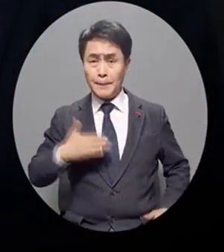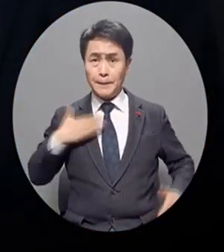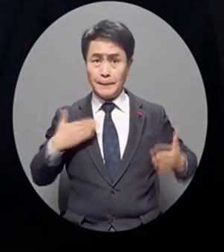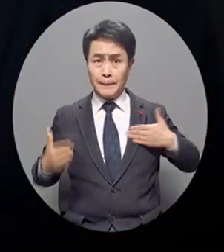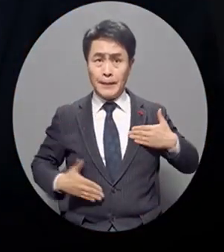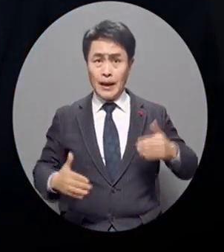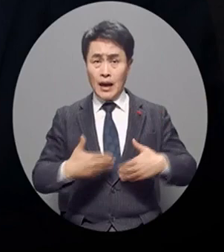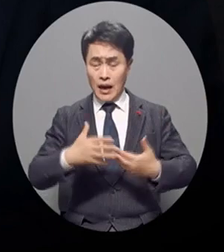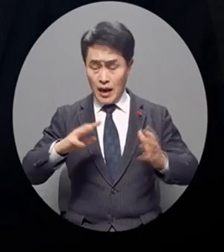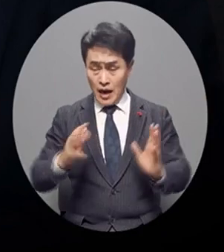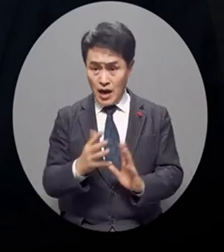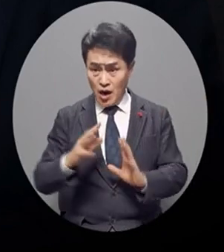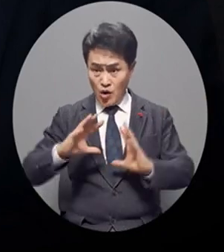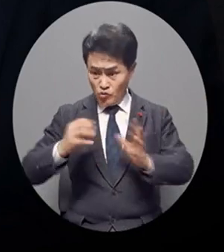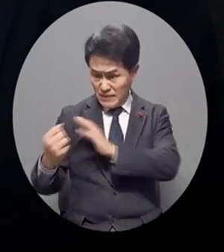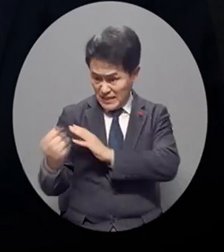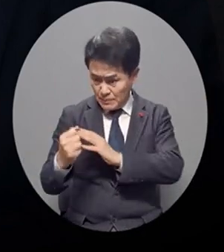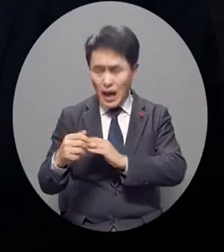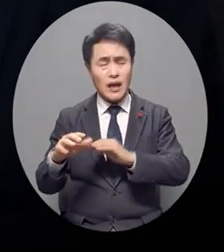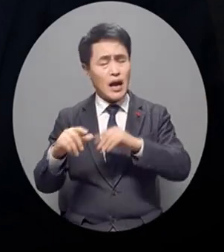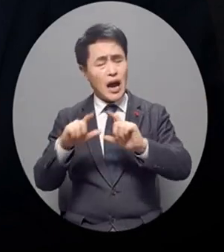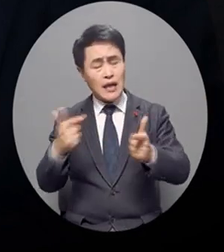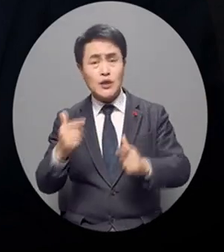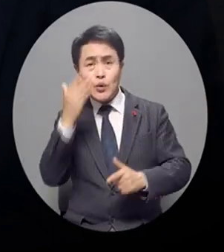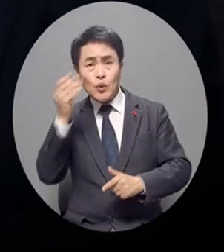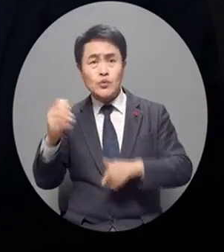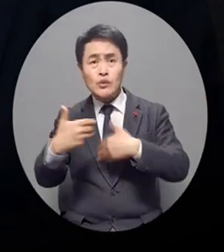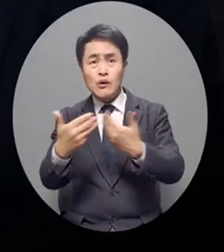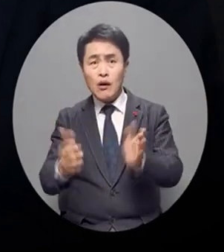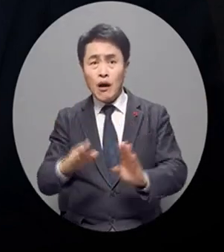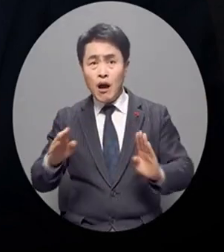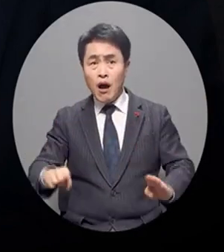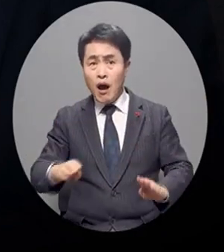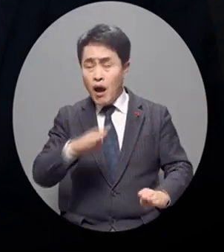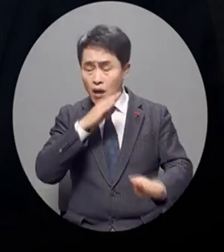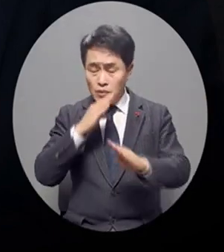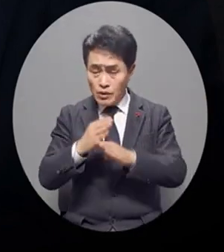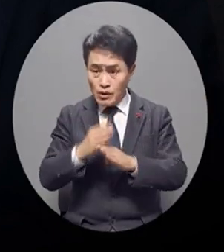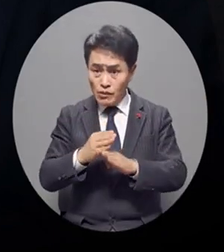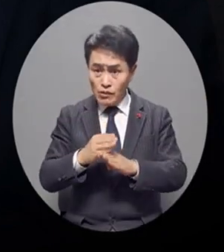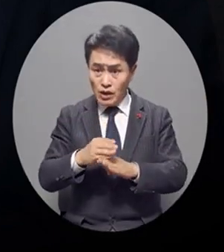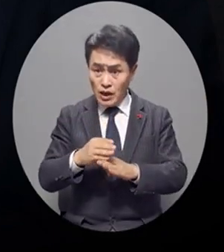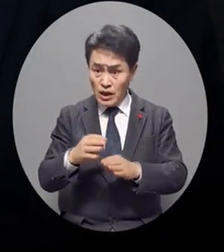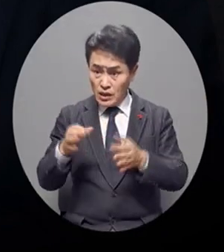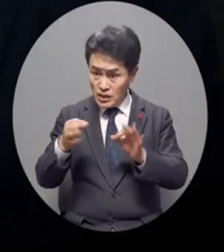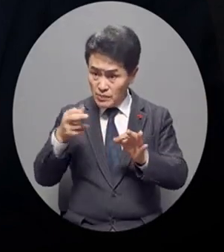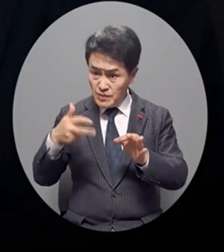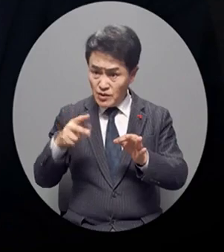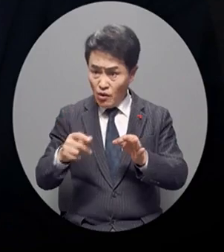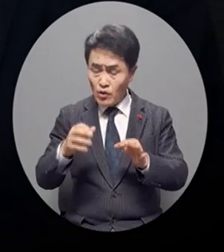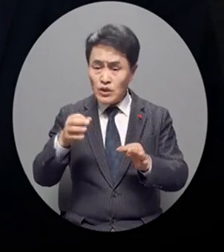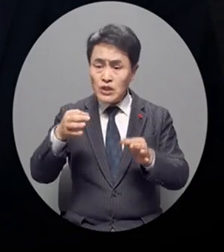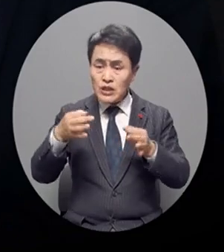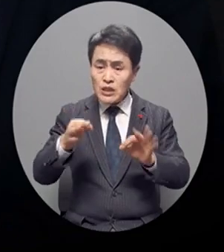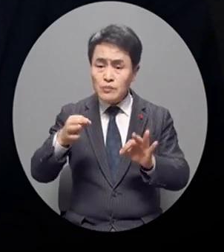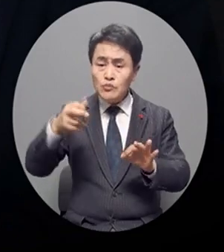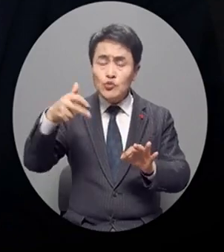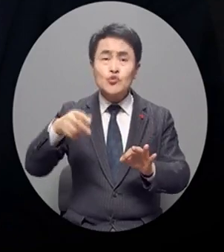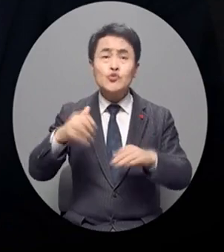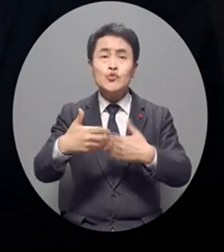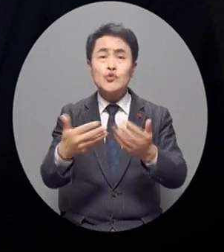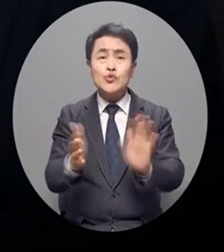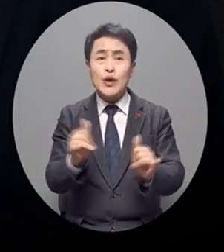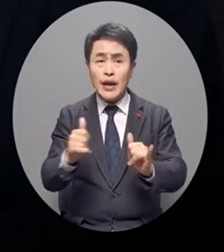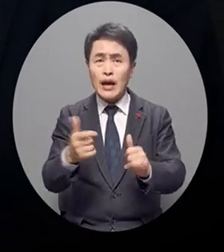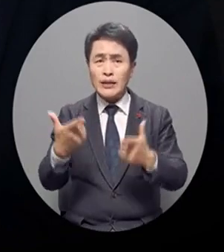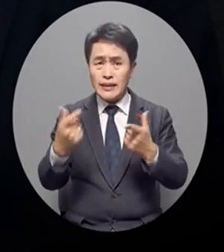아닌 용산의 힘이다. 한 장관을 북한 김정은 국무위원장의 딸 김주애에 빗대며 총선에서 져서 대통령 탄핵